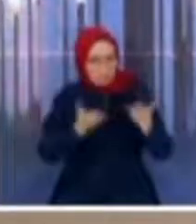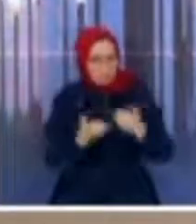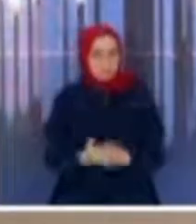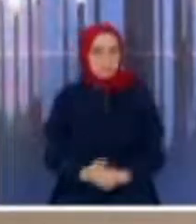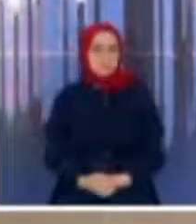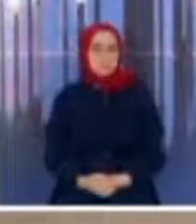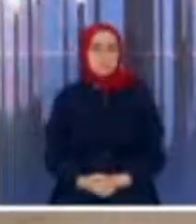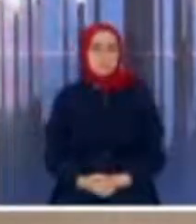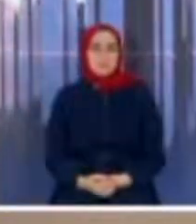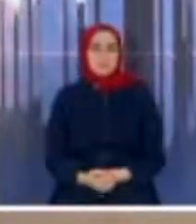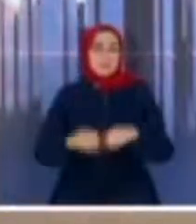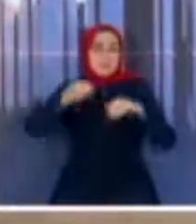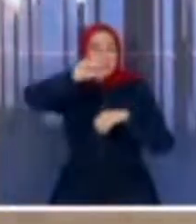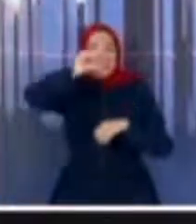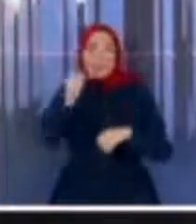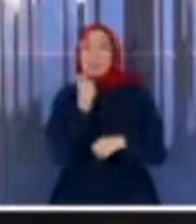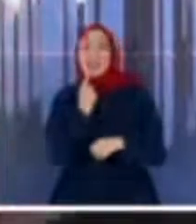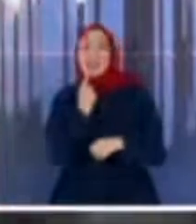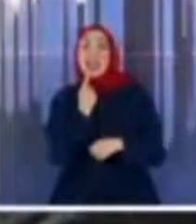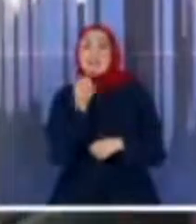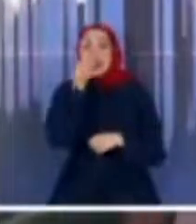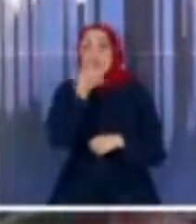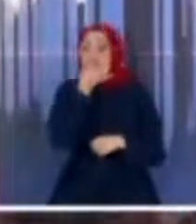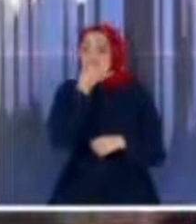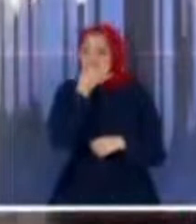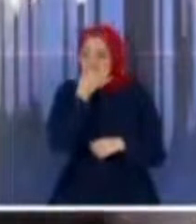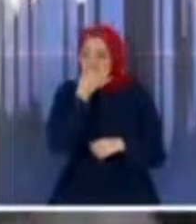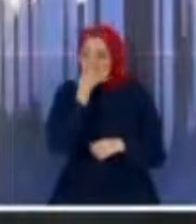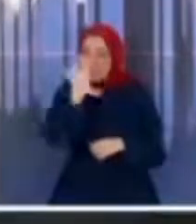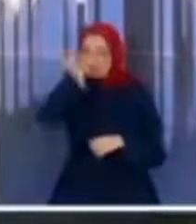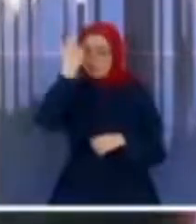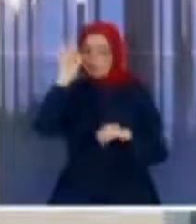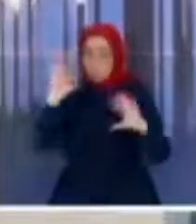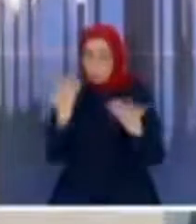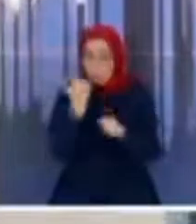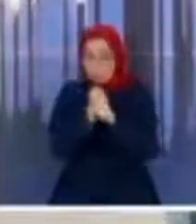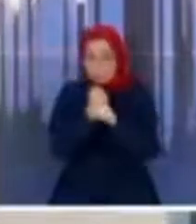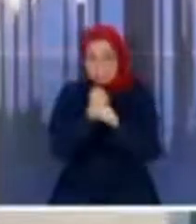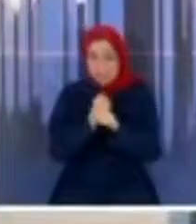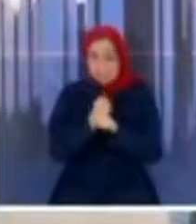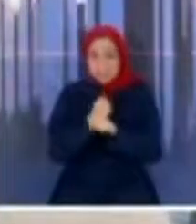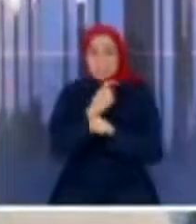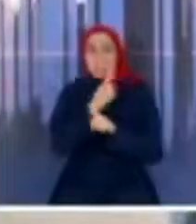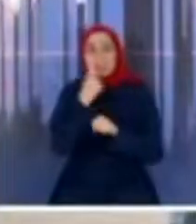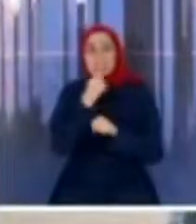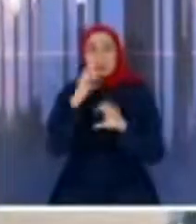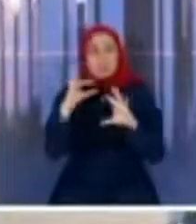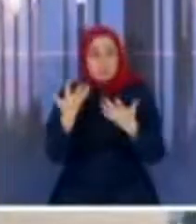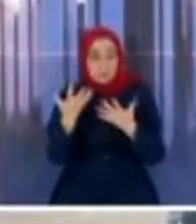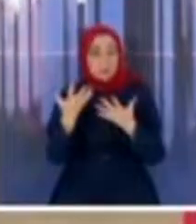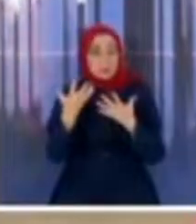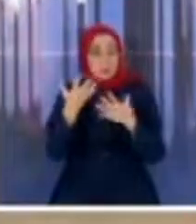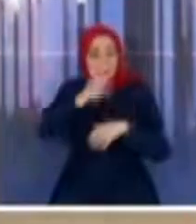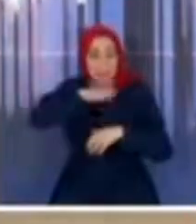محلية الهلال الأحمر التونسي بنفزة اختارت في الدور الثاني أنها تشتغل على الفئة العمرية الموالية وهي تلاميذ المدارس الإعدادية